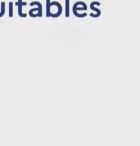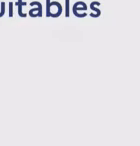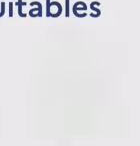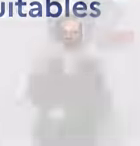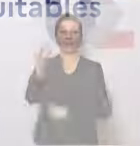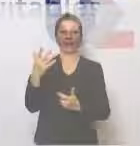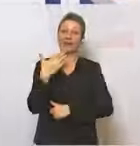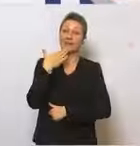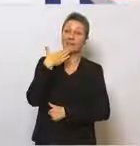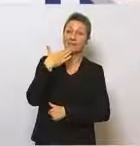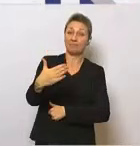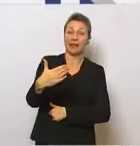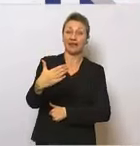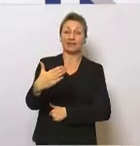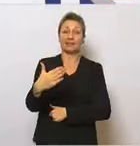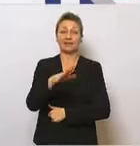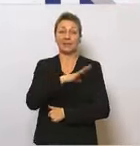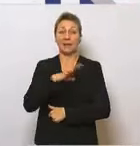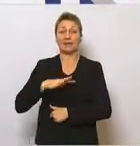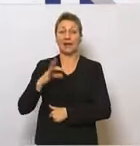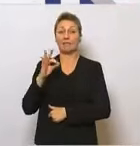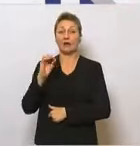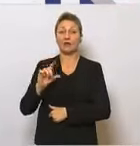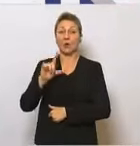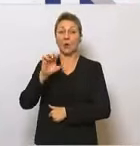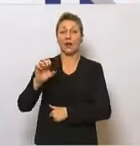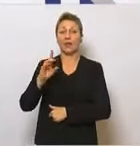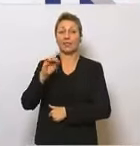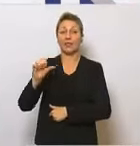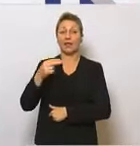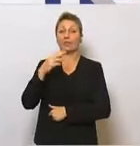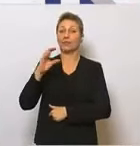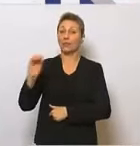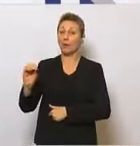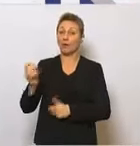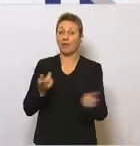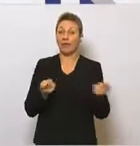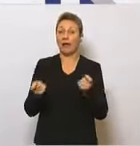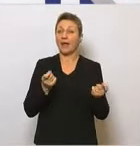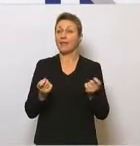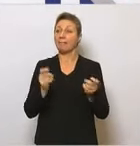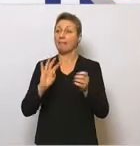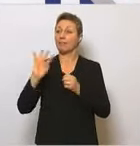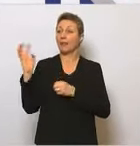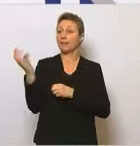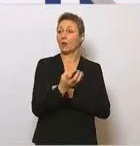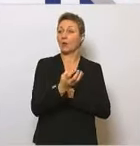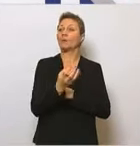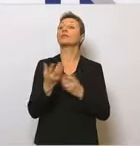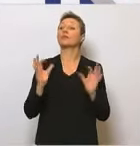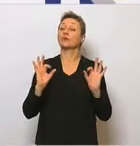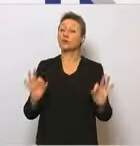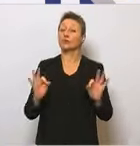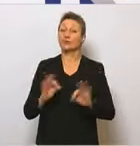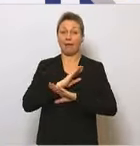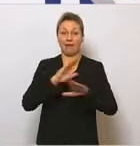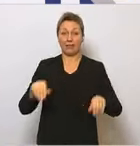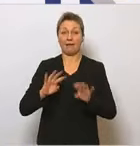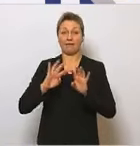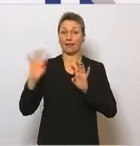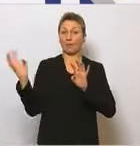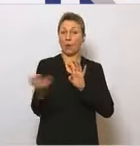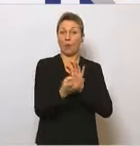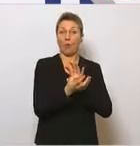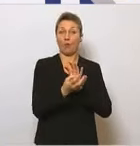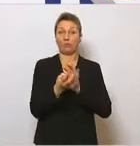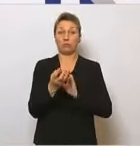beaucoup à Joël Toledano d'avoir animé cette table ronde. Il est temps maintenant de passer à notre dernière table ronde